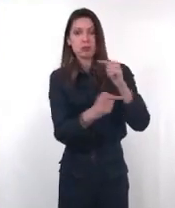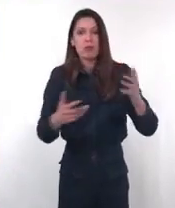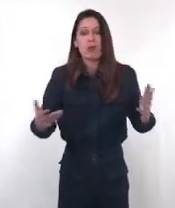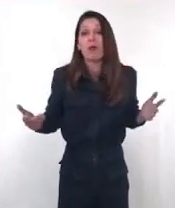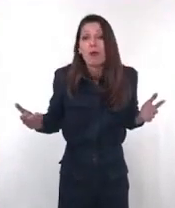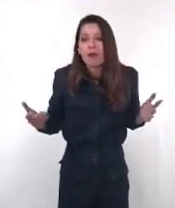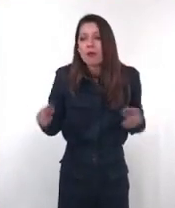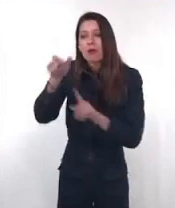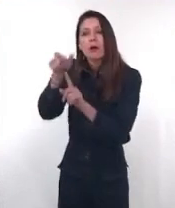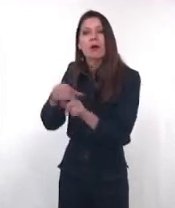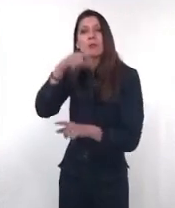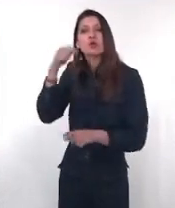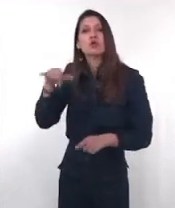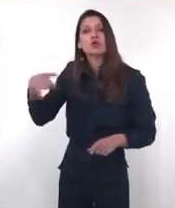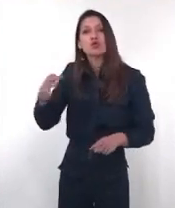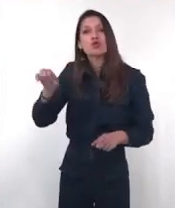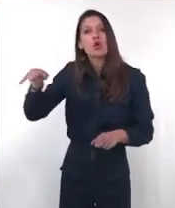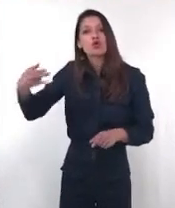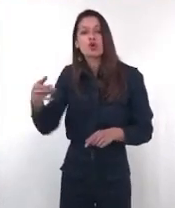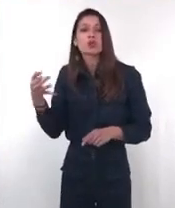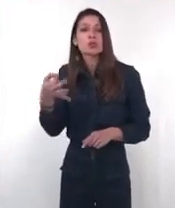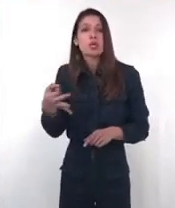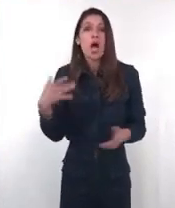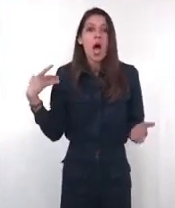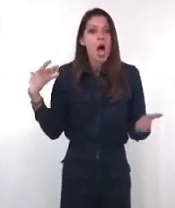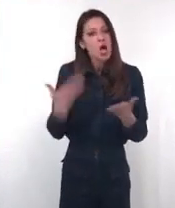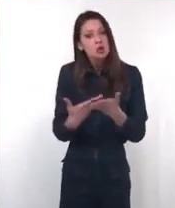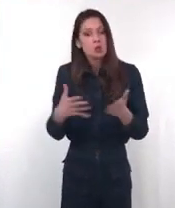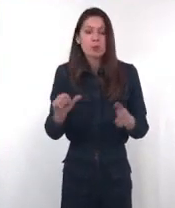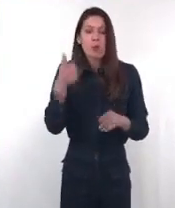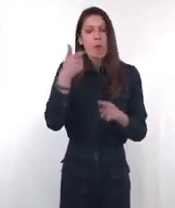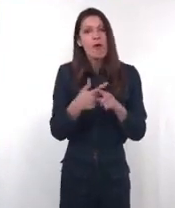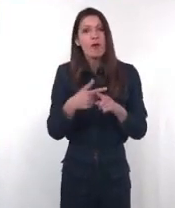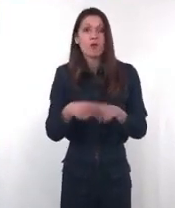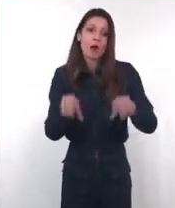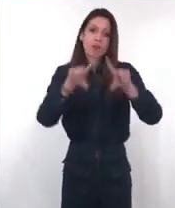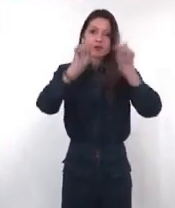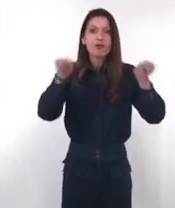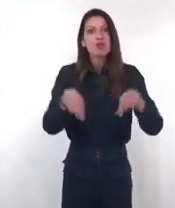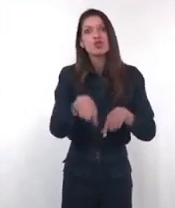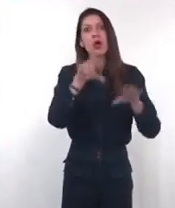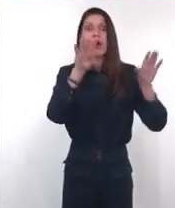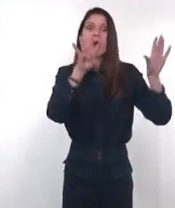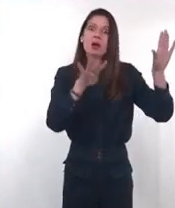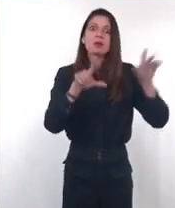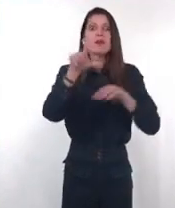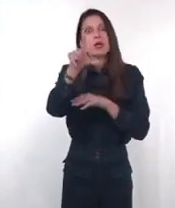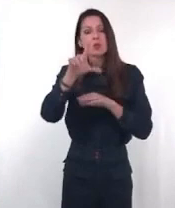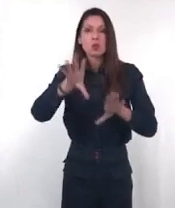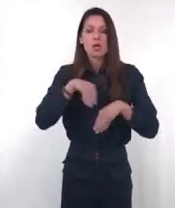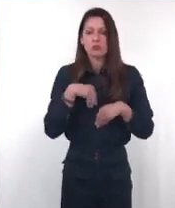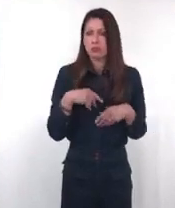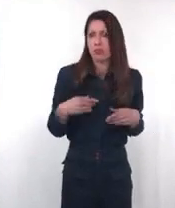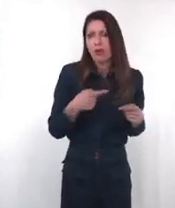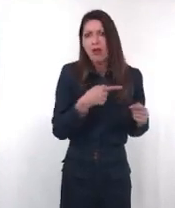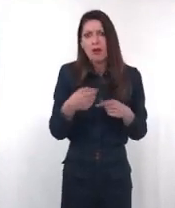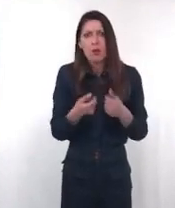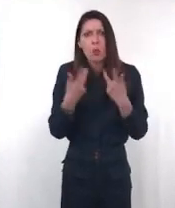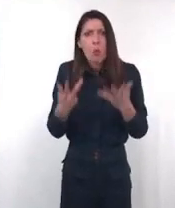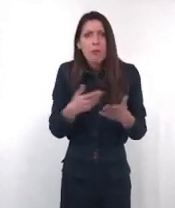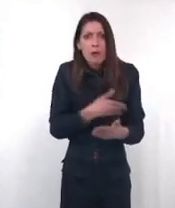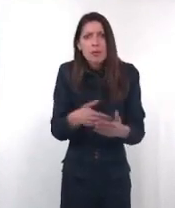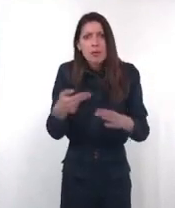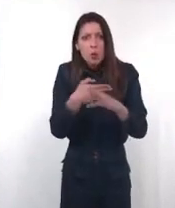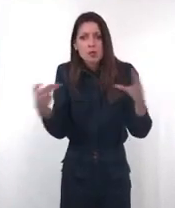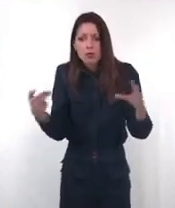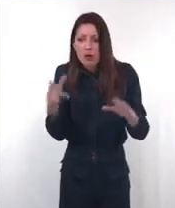Monsieur Jean-Jean, il dit oui, c'est la première fois 192 fiches qui sont acceptées. Oui, nous, ce qu'on veut savoir, ça représente combien de millions d'euros? Quel est l'effort qui est fait et sur